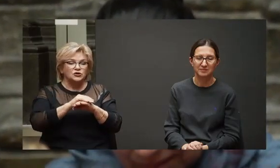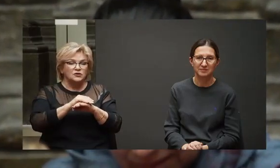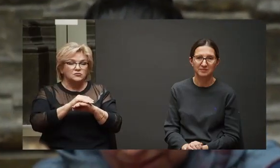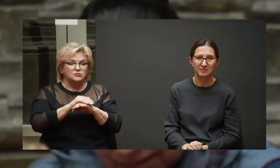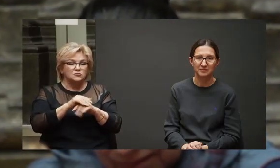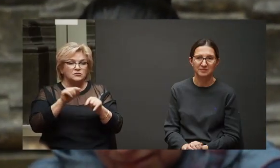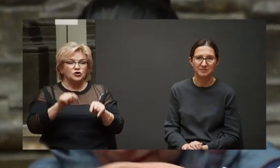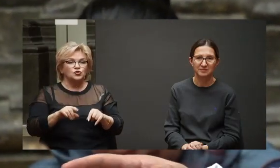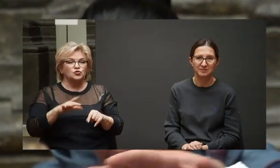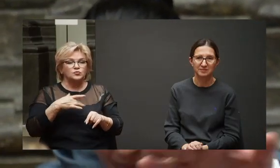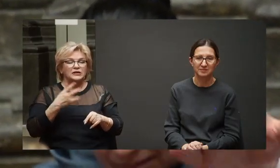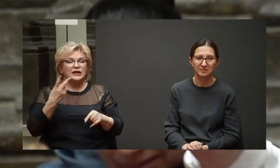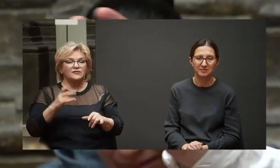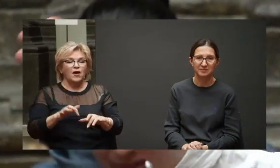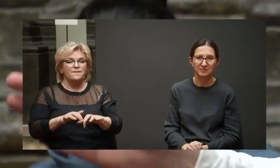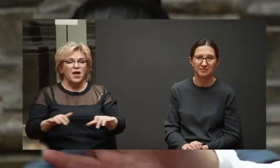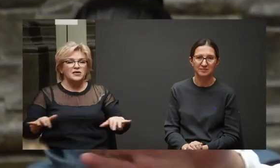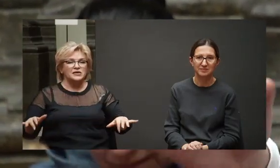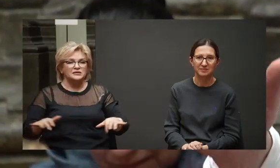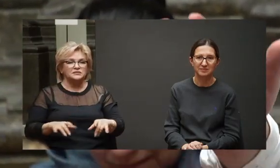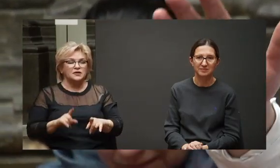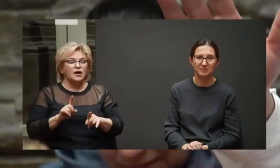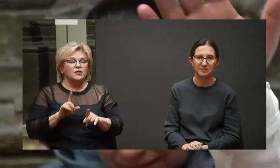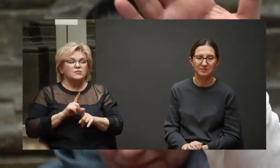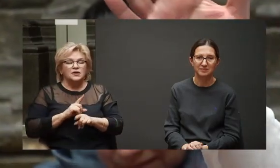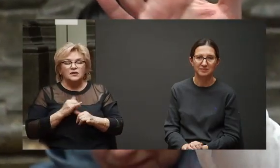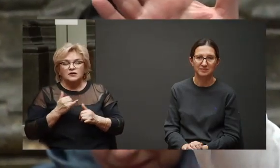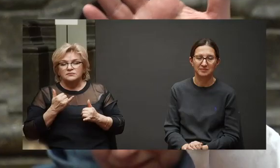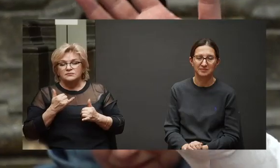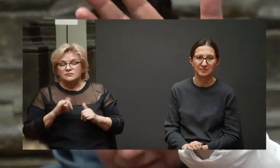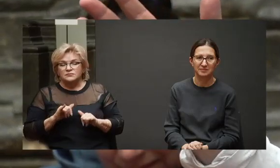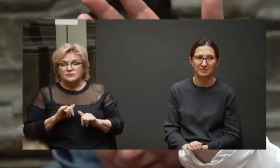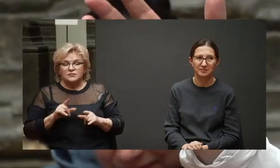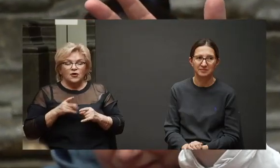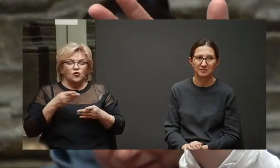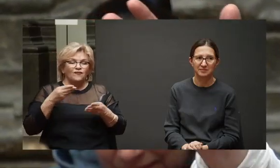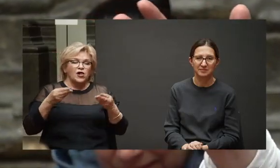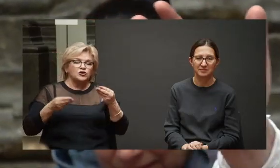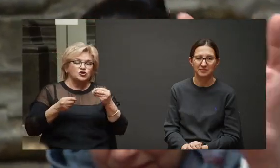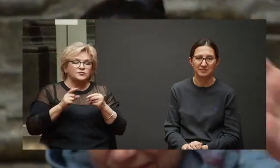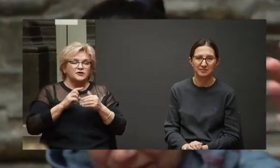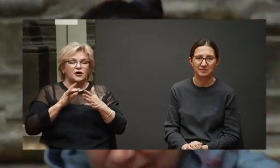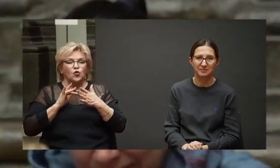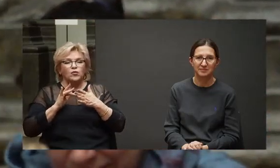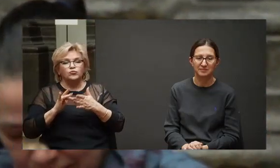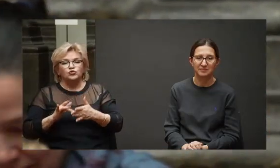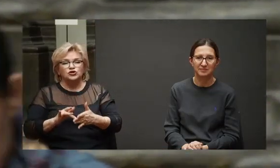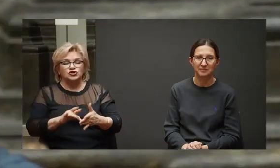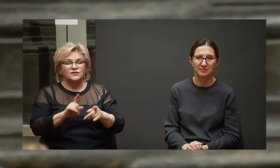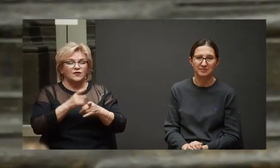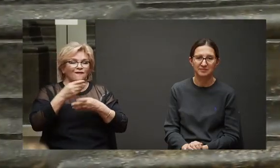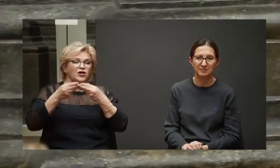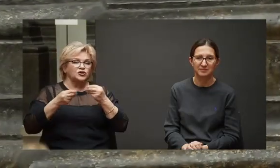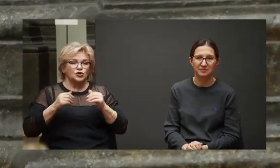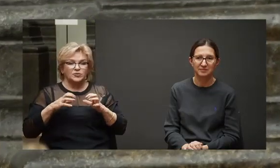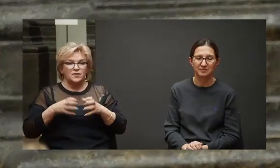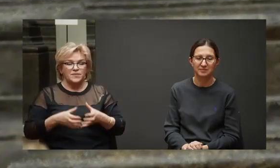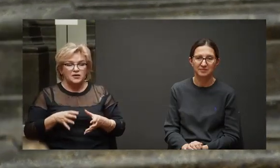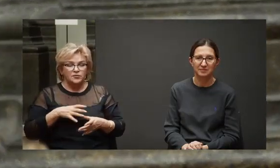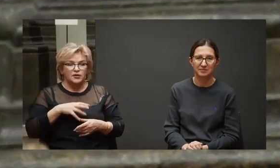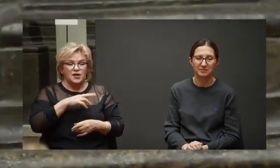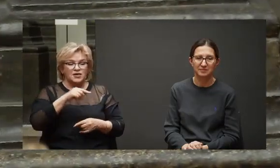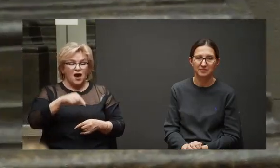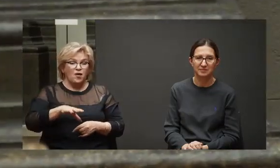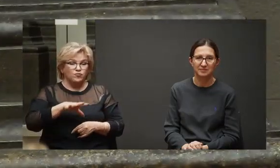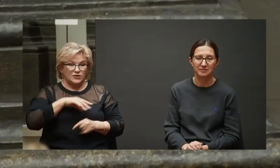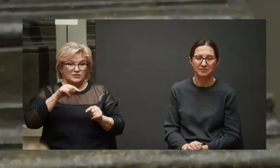Тут играли два пианиста, это было что-то потрясающее, какое-то было волшебное путешествие в какой-то волшебный мир. Я был в